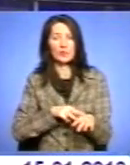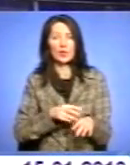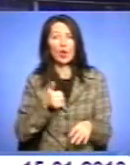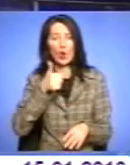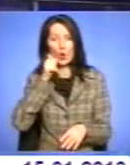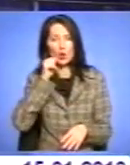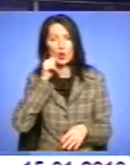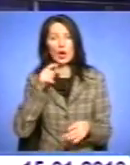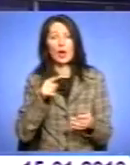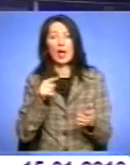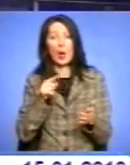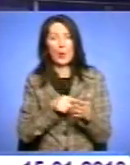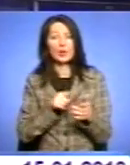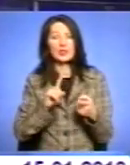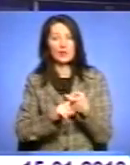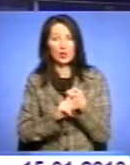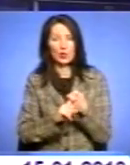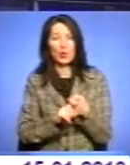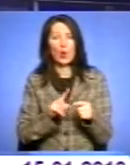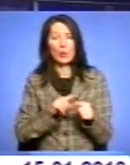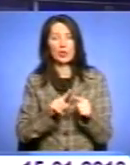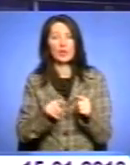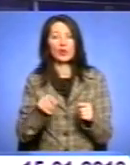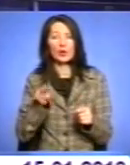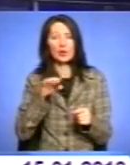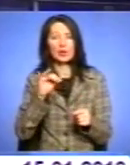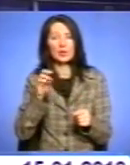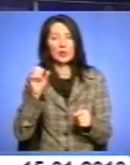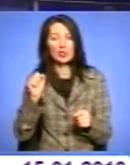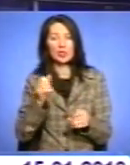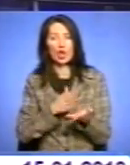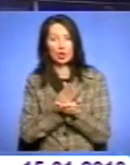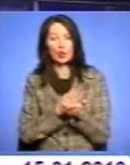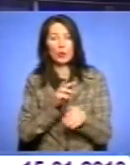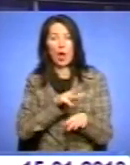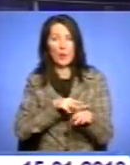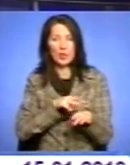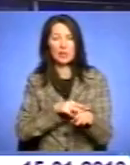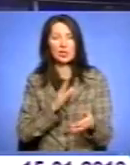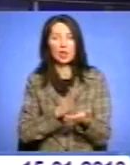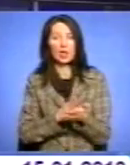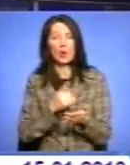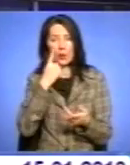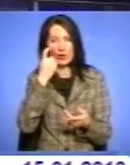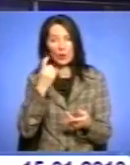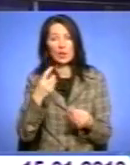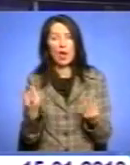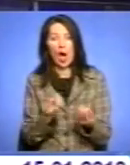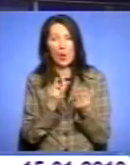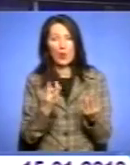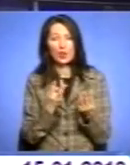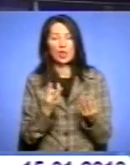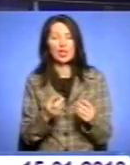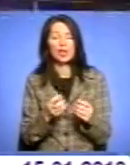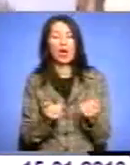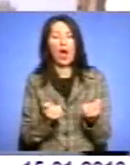Учора на пункт зв'язку оперативно-диспетчерської служби територіального управління МНС надійшло повідомлення про пожежу в автосалоні «Шкода»,